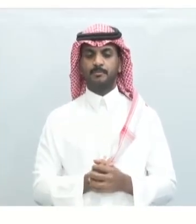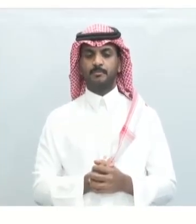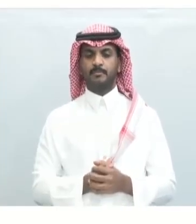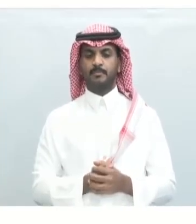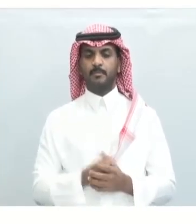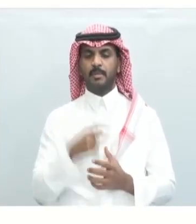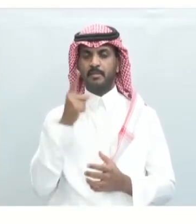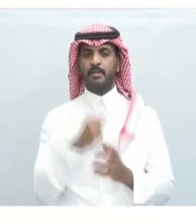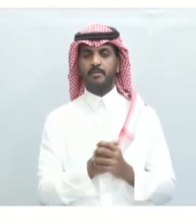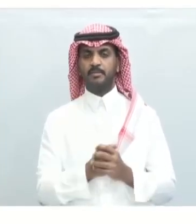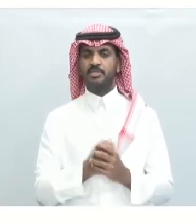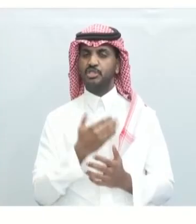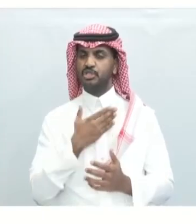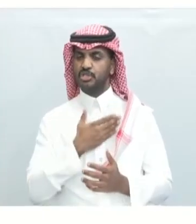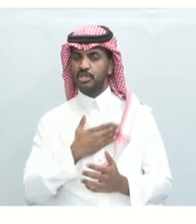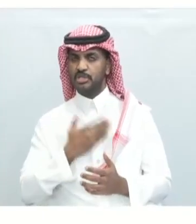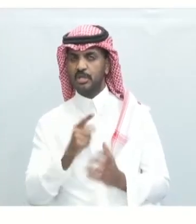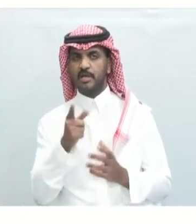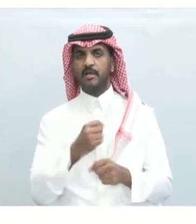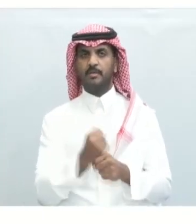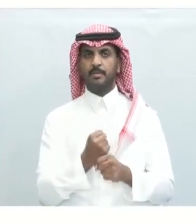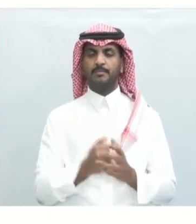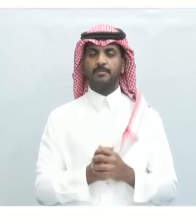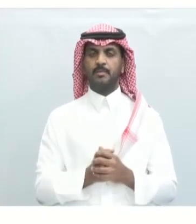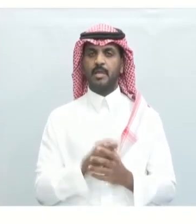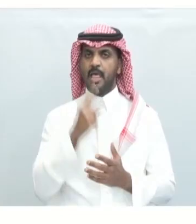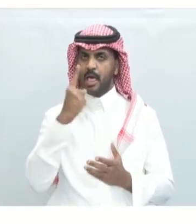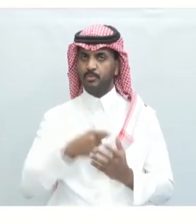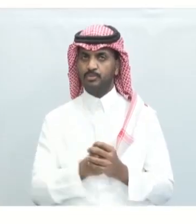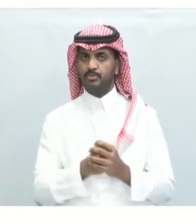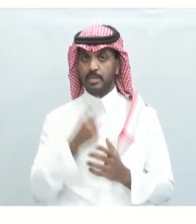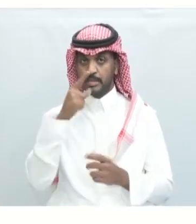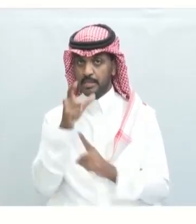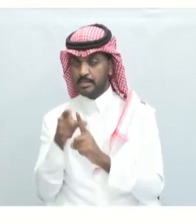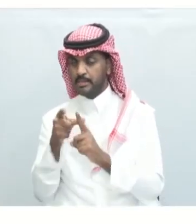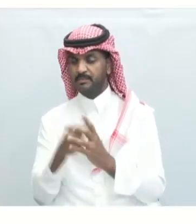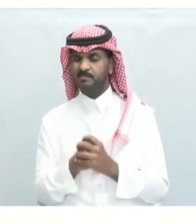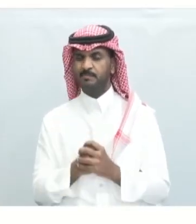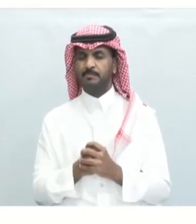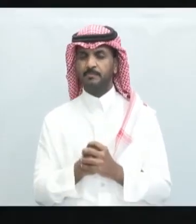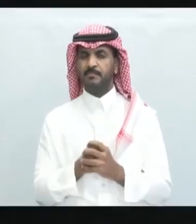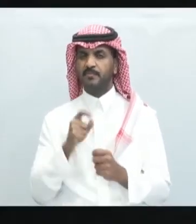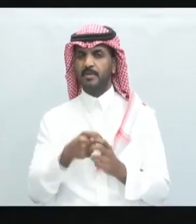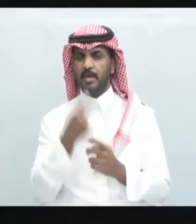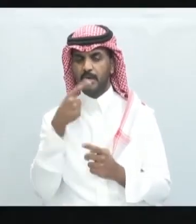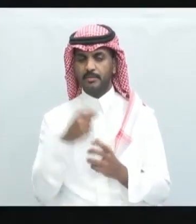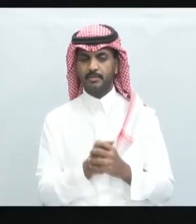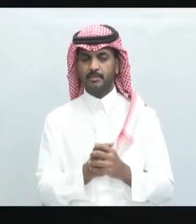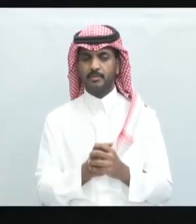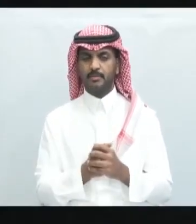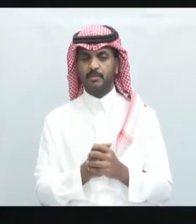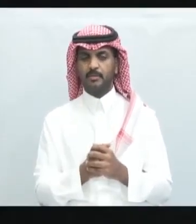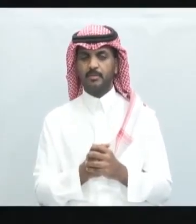باذن الله قد استشعرنا ان هذه الاعمال لابد ان يحرص عليها الانسان في في حياته حتى